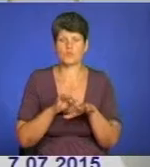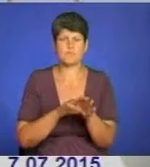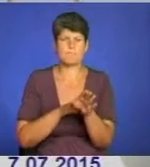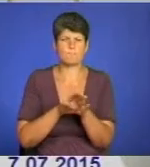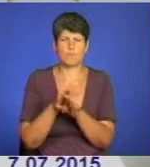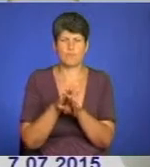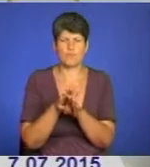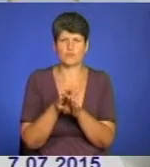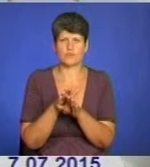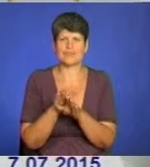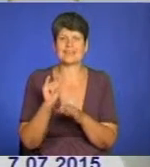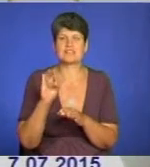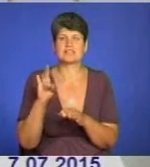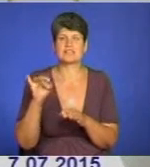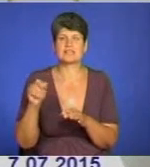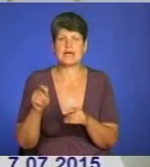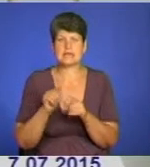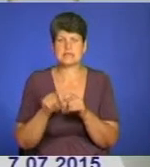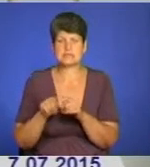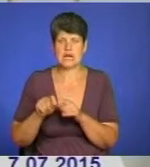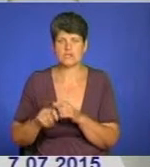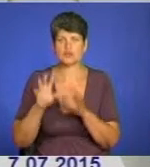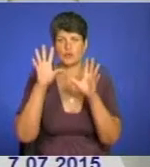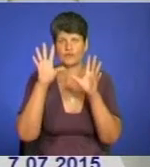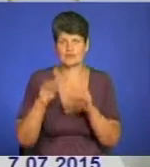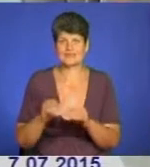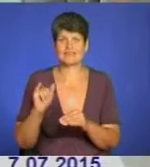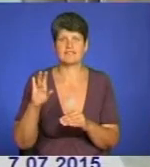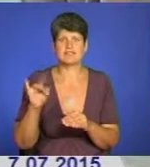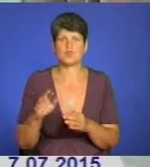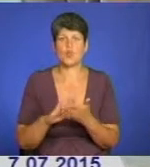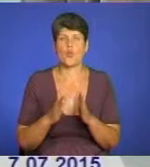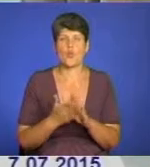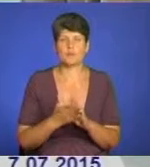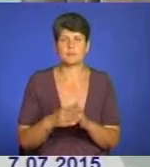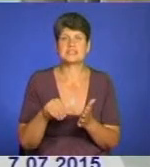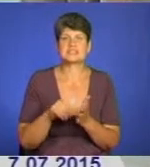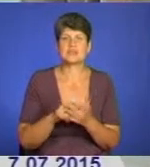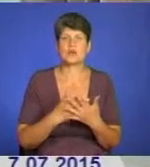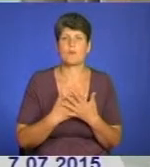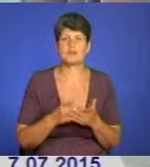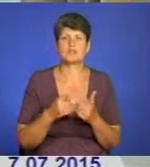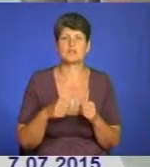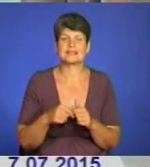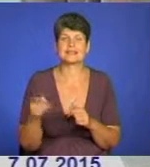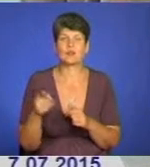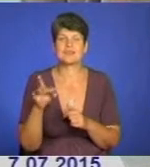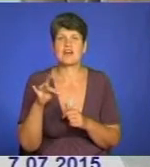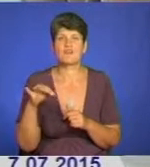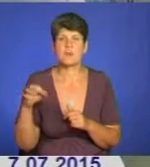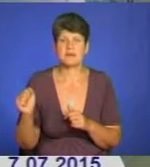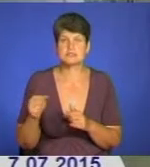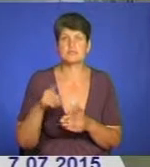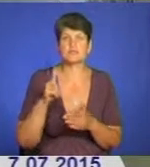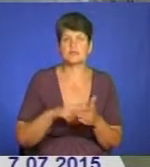повністю інвентаризацію так звану цих всіх інвест-угод. Представники громадської організації «Тернопіль Європейський»